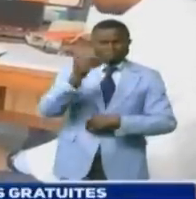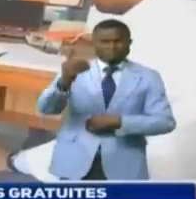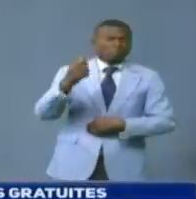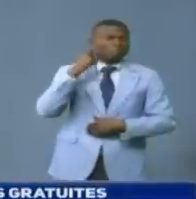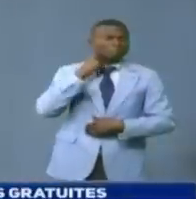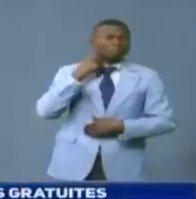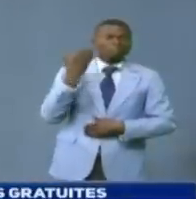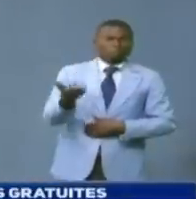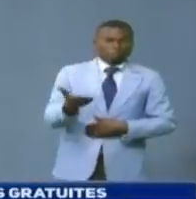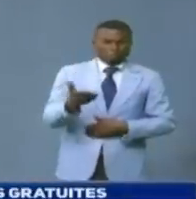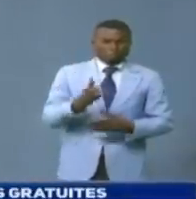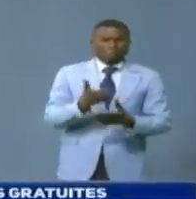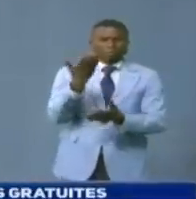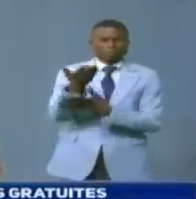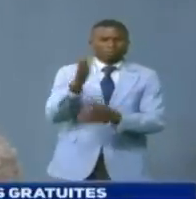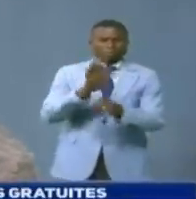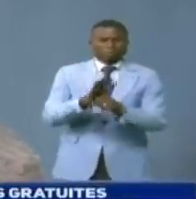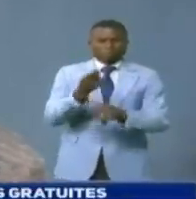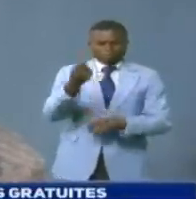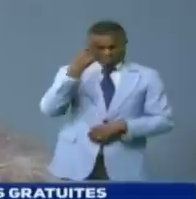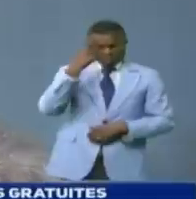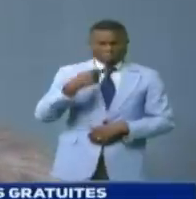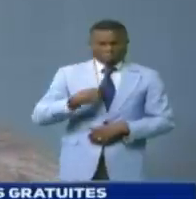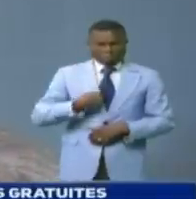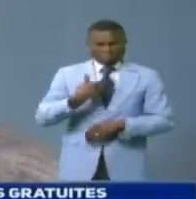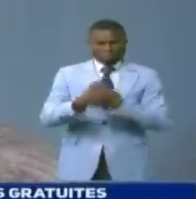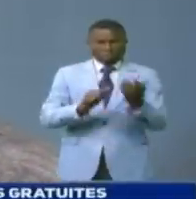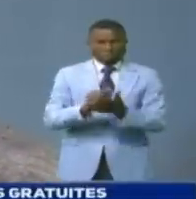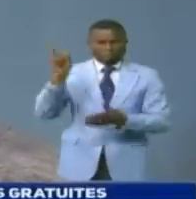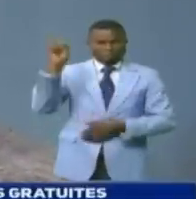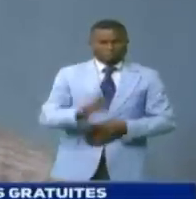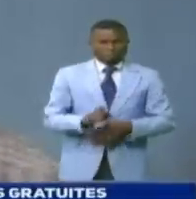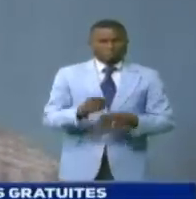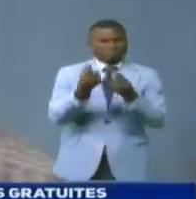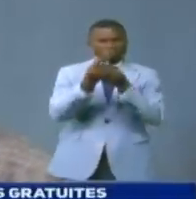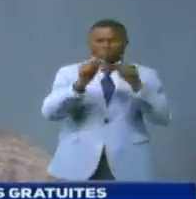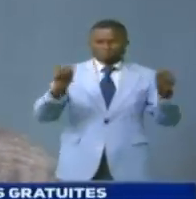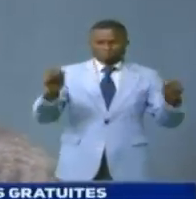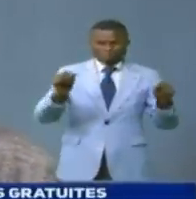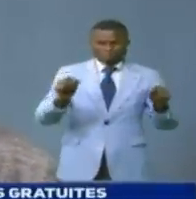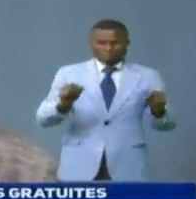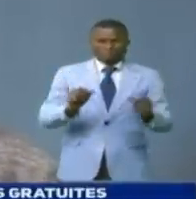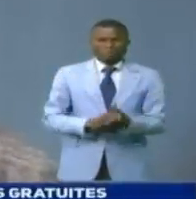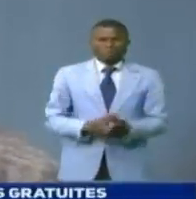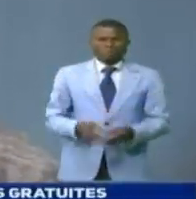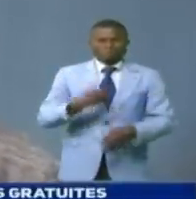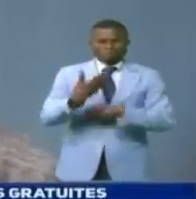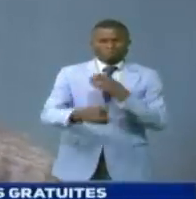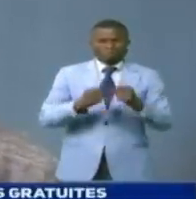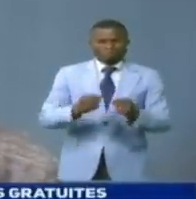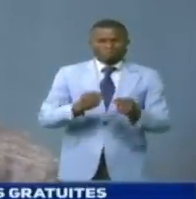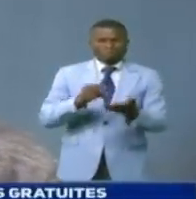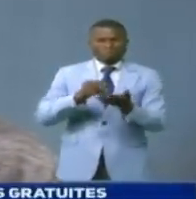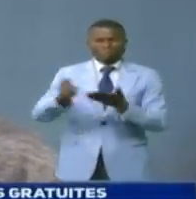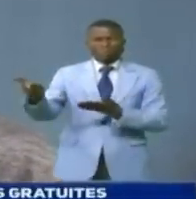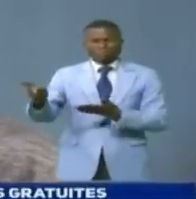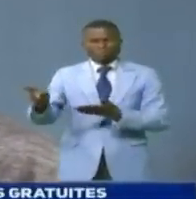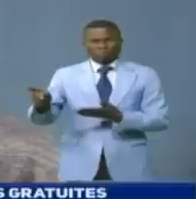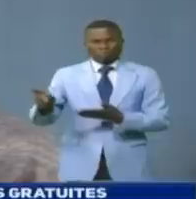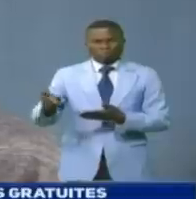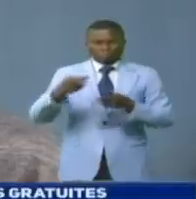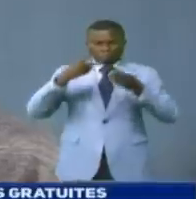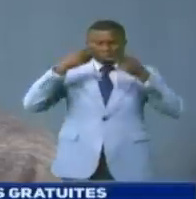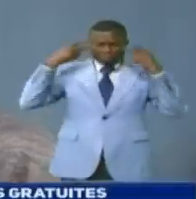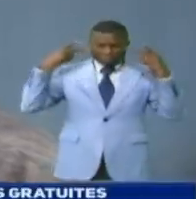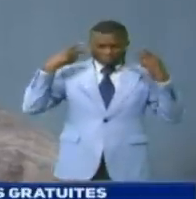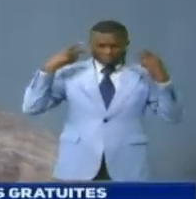médecin. Ça me demandait beaucoup de moyens à le faire. Venir ici, c'était gratuit. Je pourrais fournir seulement les efforts pour acheter les lunettes. Donc